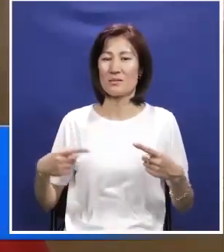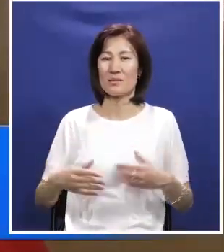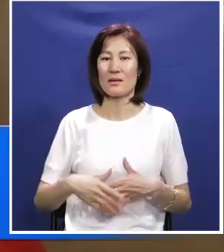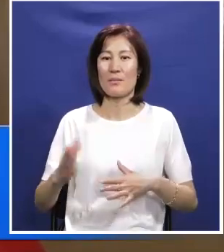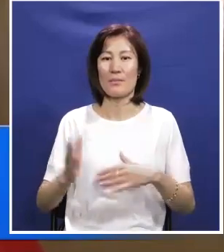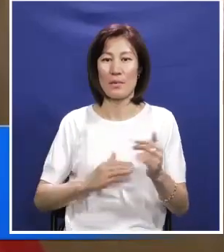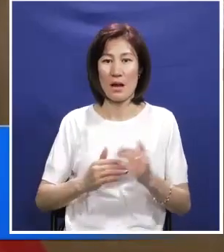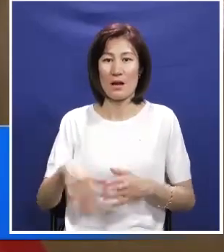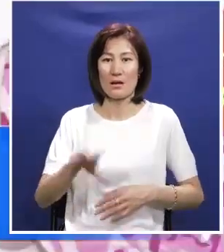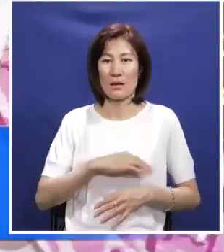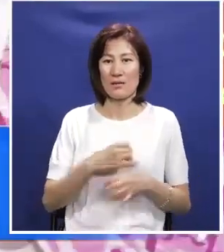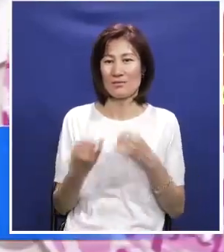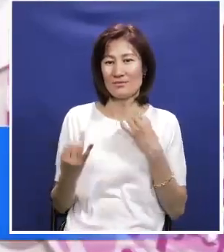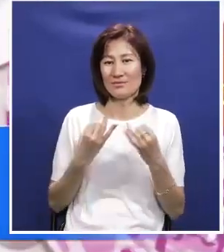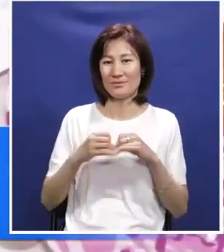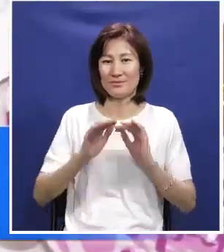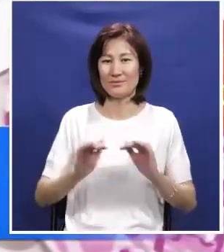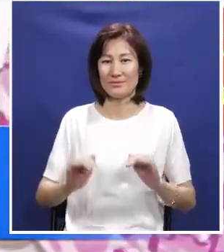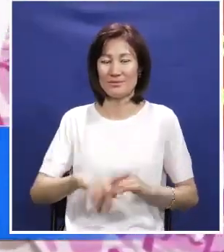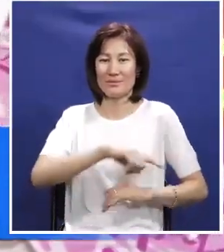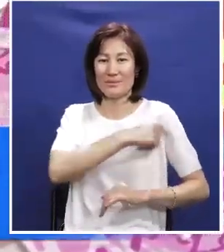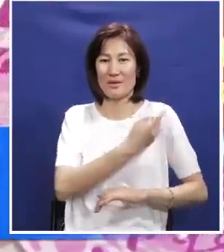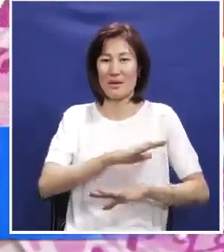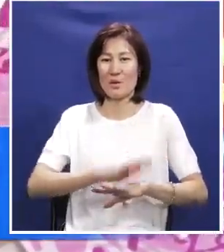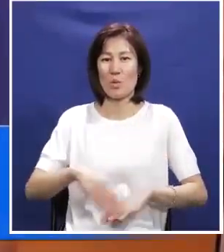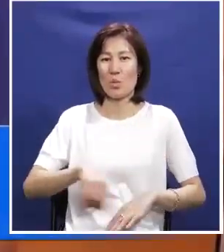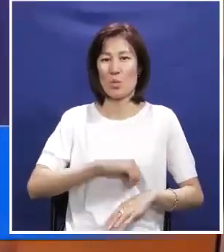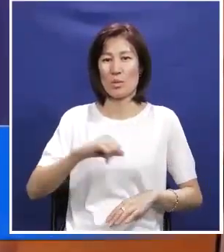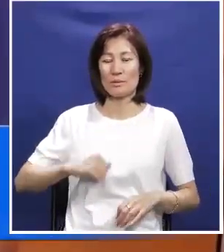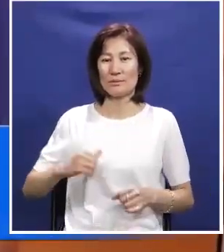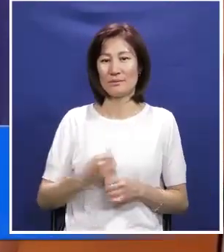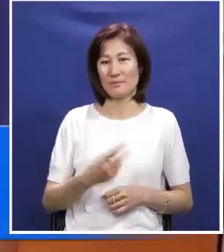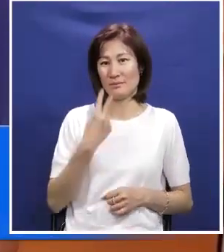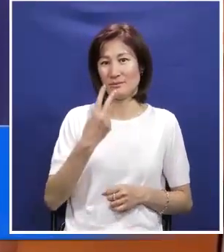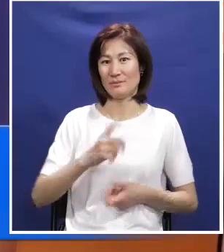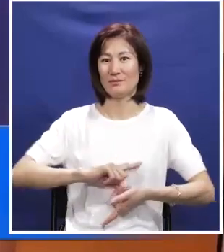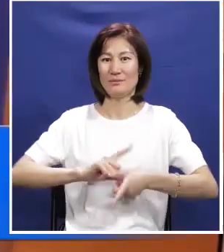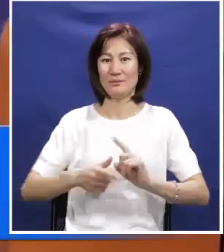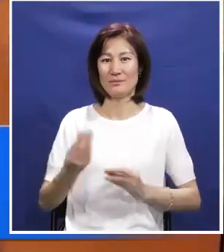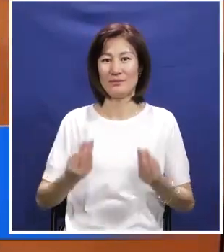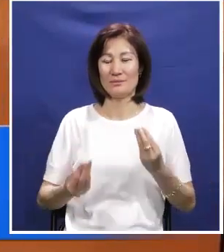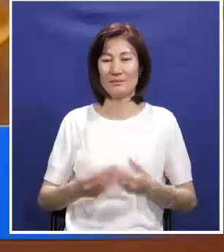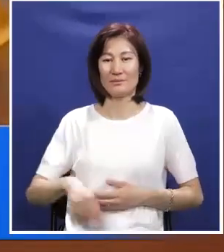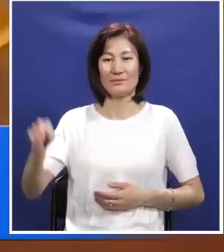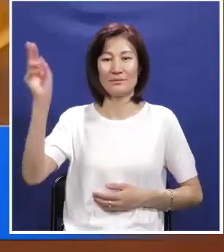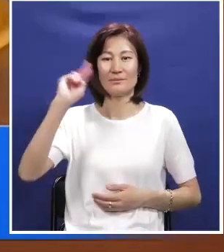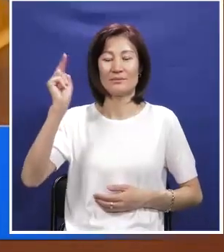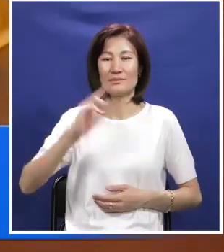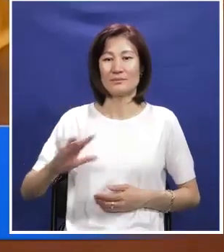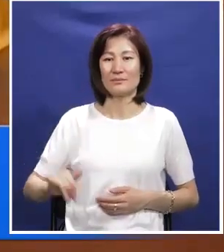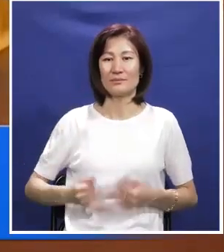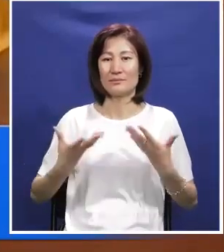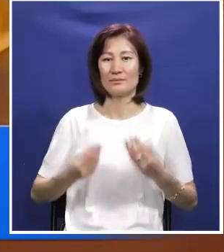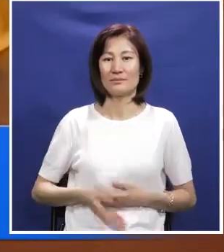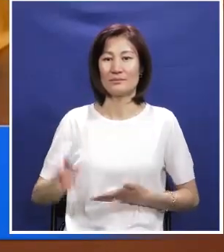арқылы балалармен қарым-қатынасты нығайтып, баланың өз-өзіне деген көзқарасын өзгертіп, ойынға, оқуға деген ынтасын